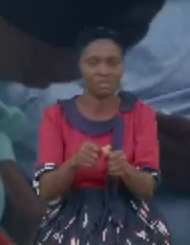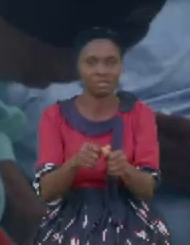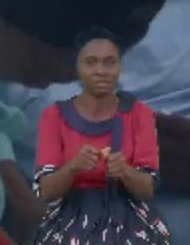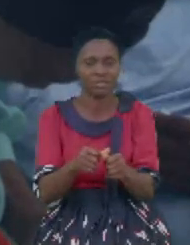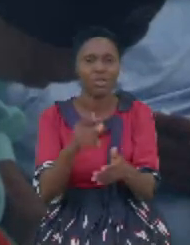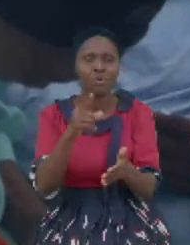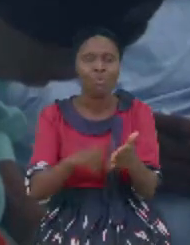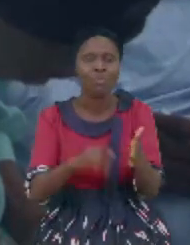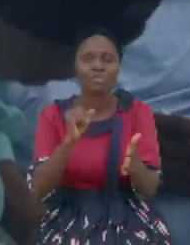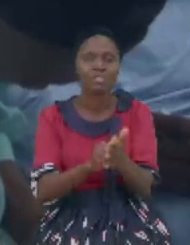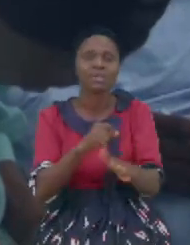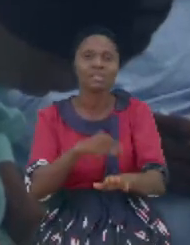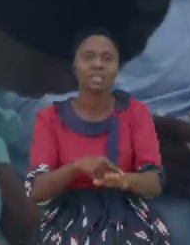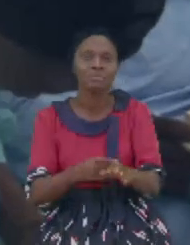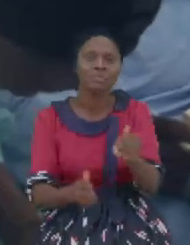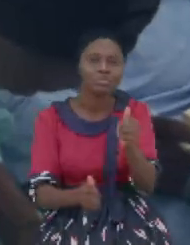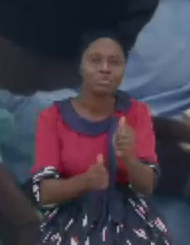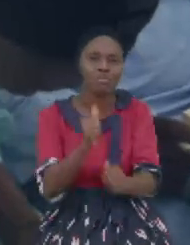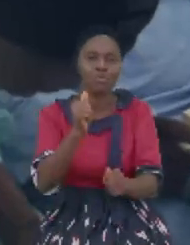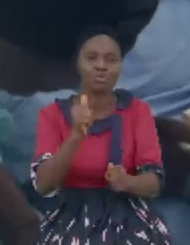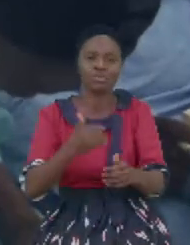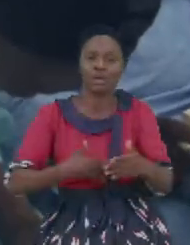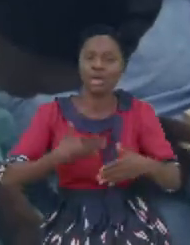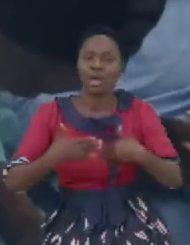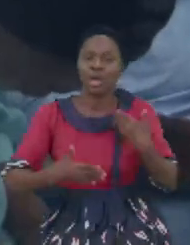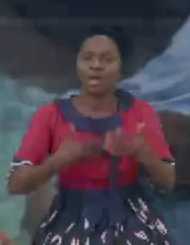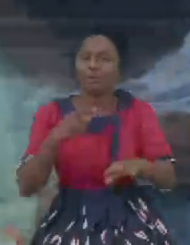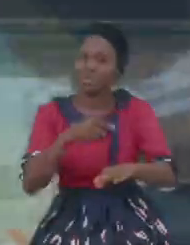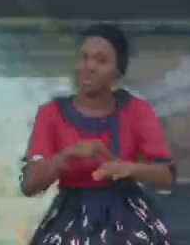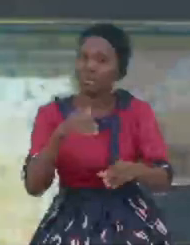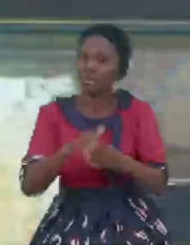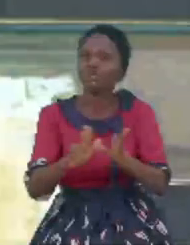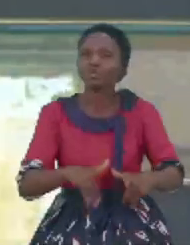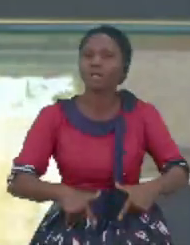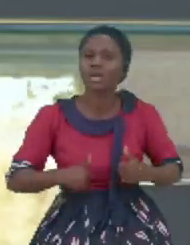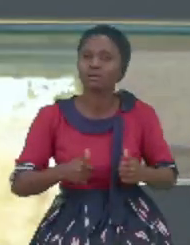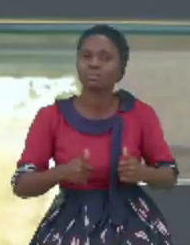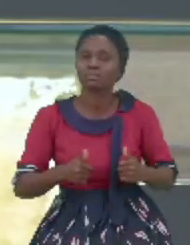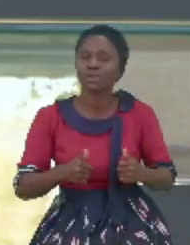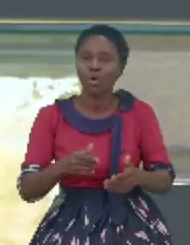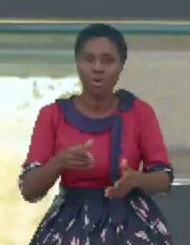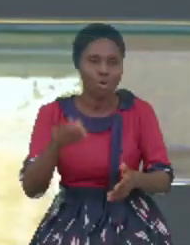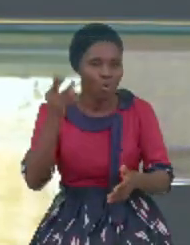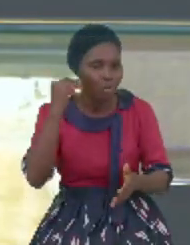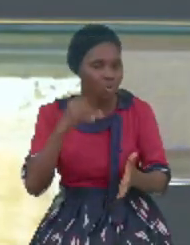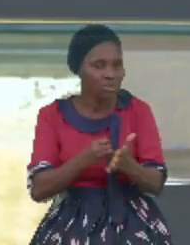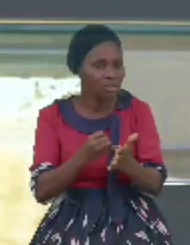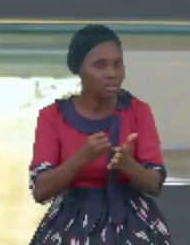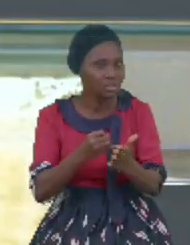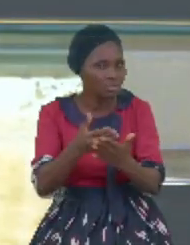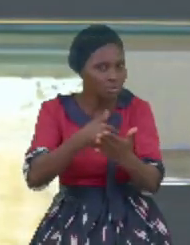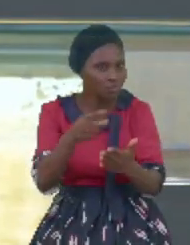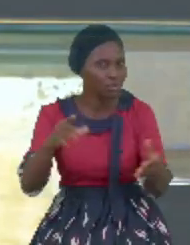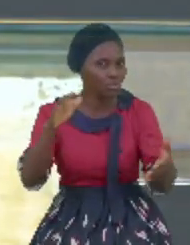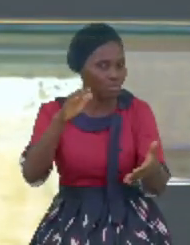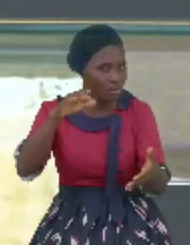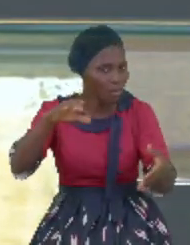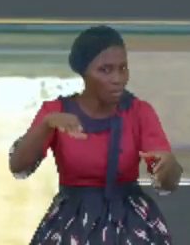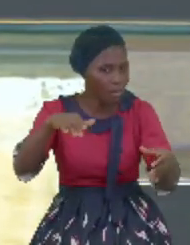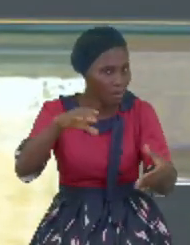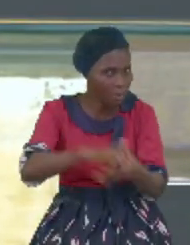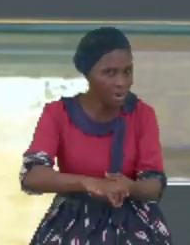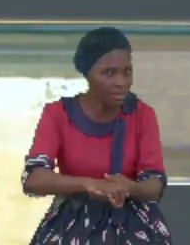les beaux temps, les temps de joie dans votre vie. Est-ce que c'est avant votre mariage, ou bien le jour où vous